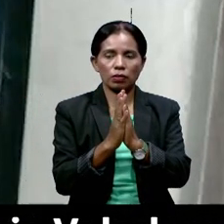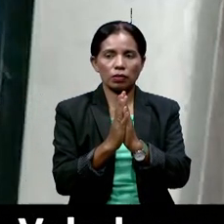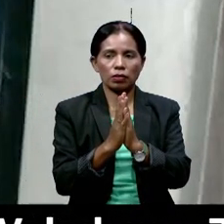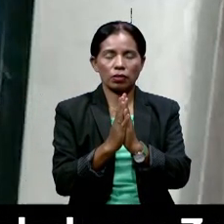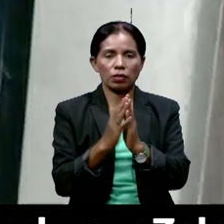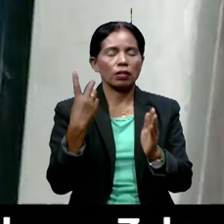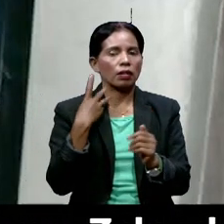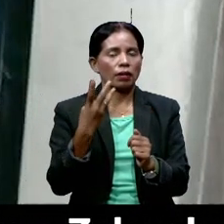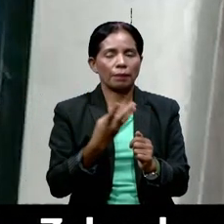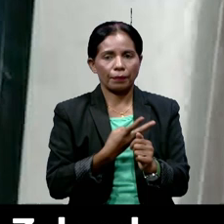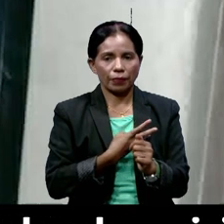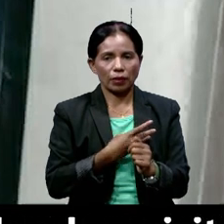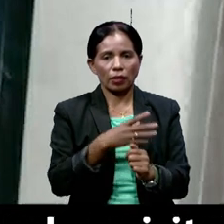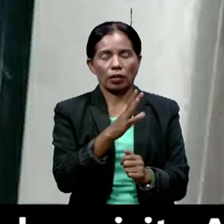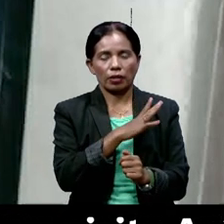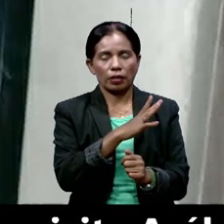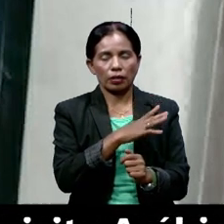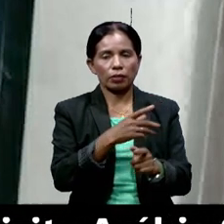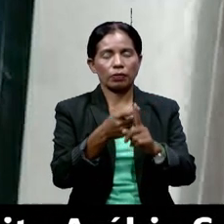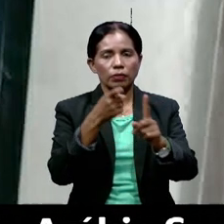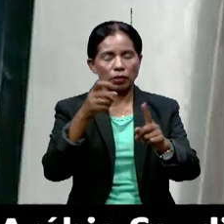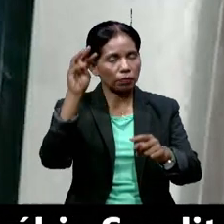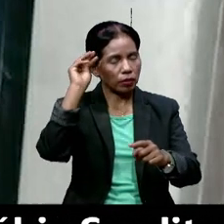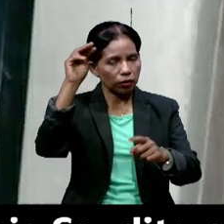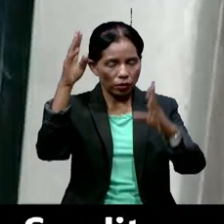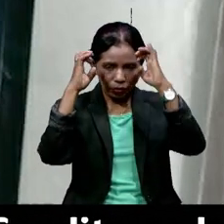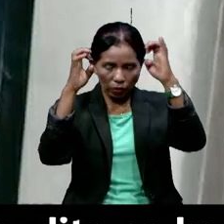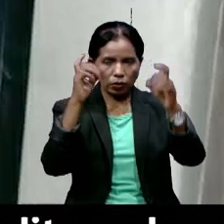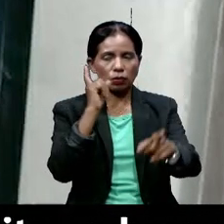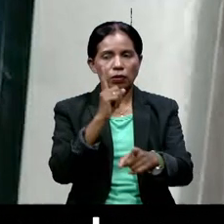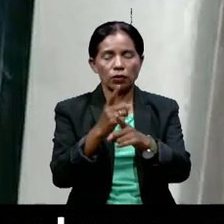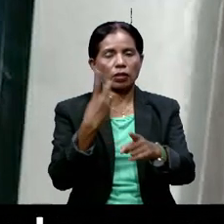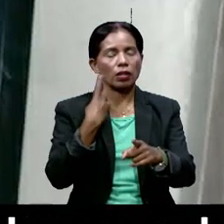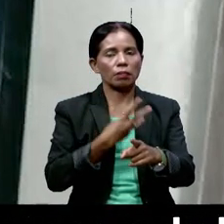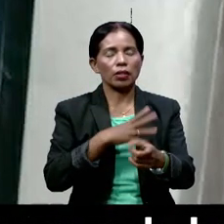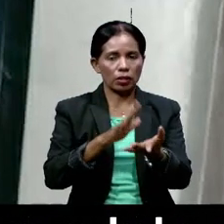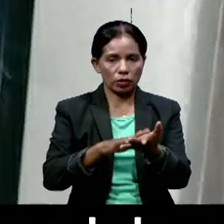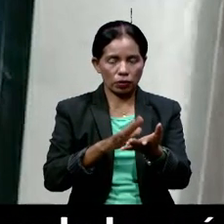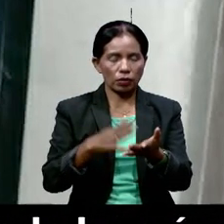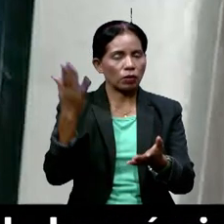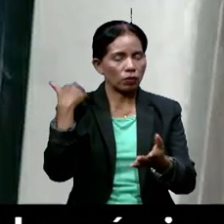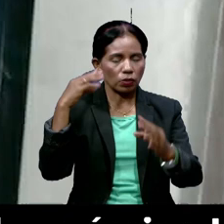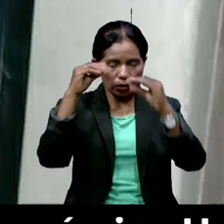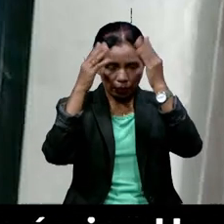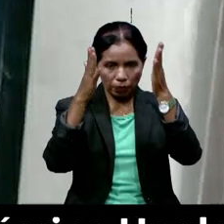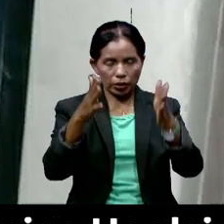se hing be orientasi ma tui rolos ne iha mini sekolah ne ulu iha profesor para